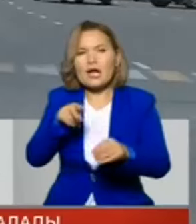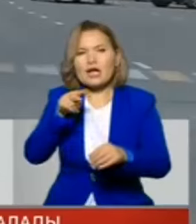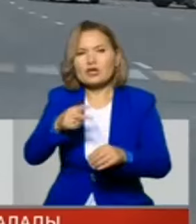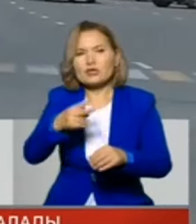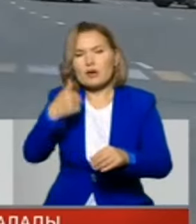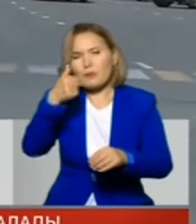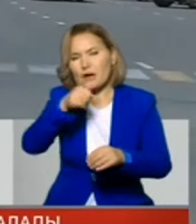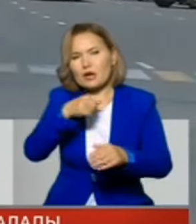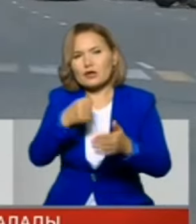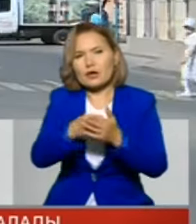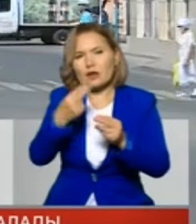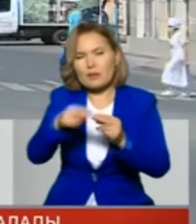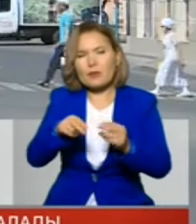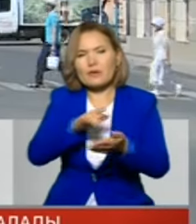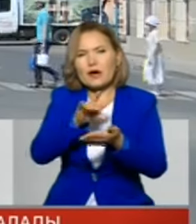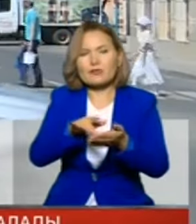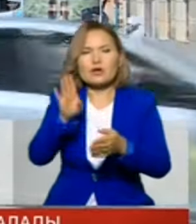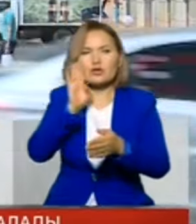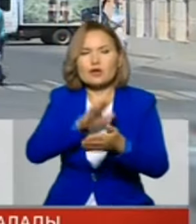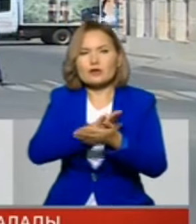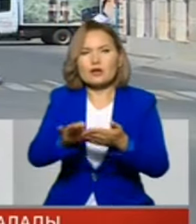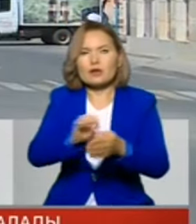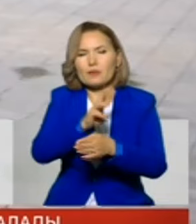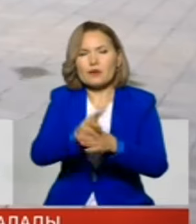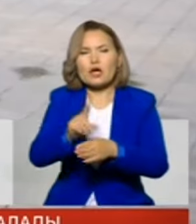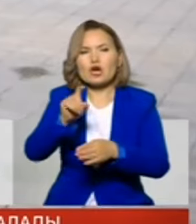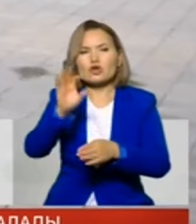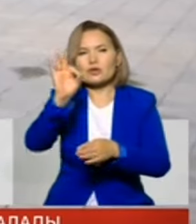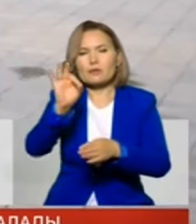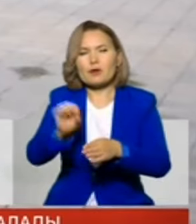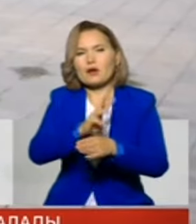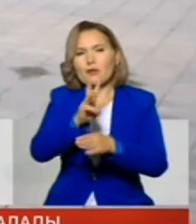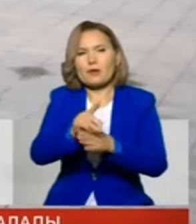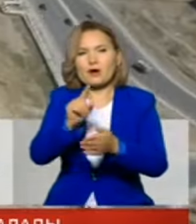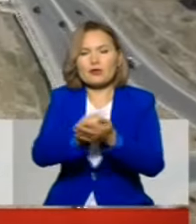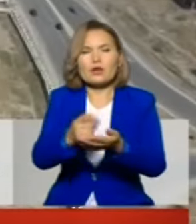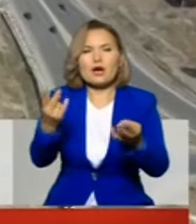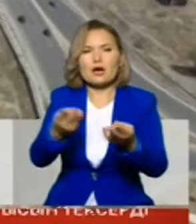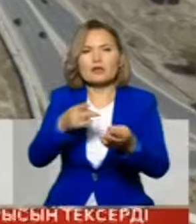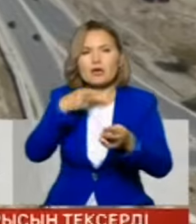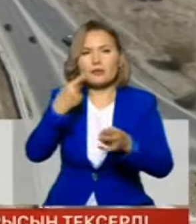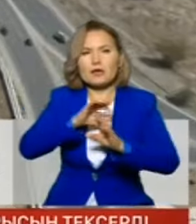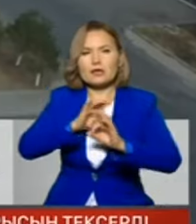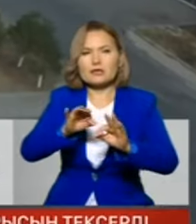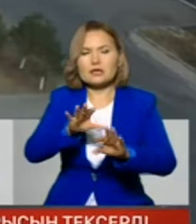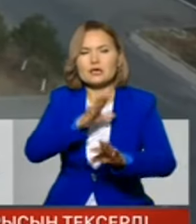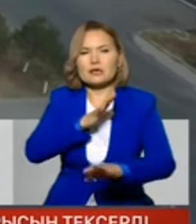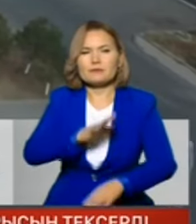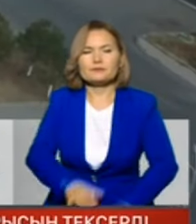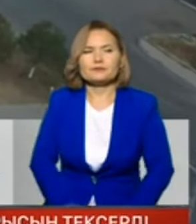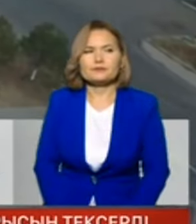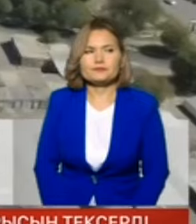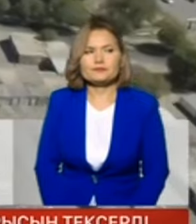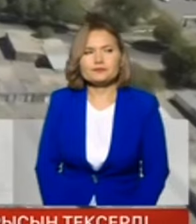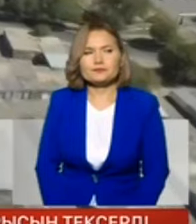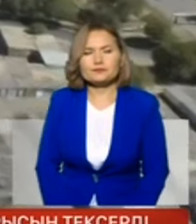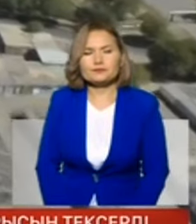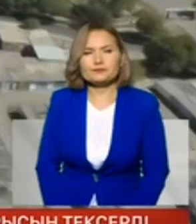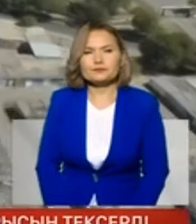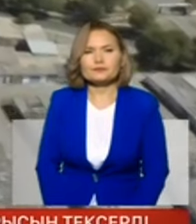2025 жылдың соңына дейін халықты сапалы ауыз сумен 100% қамтамасыз ету қажеттігін ескертті. Серік Жұмабек, Қазақстан ұлттық